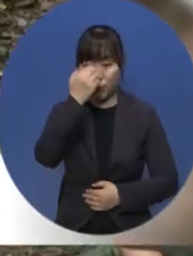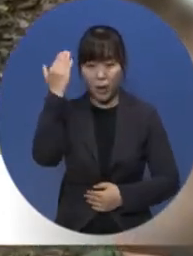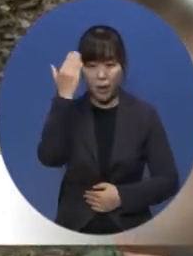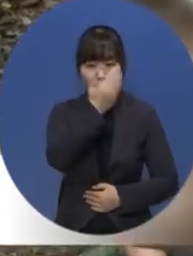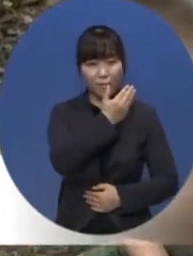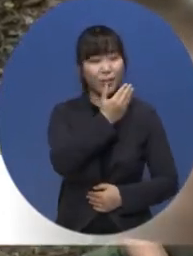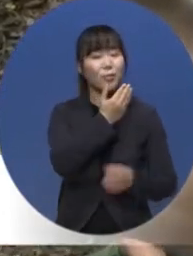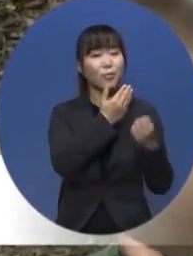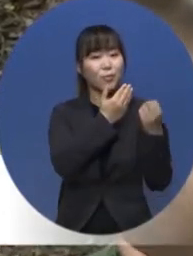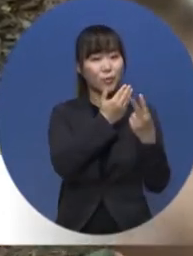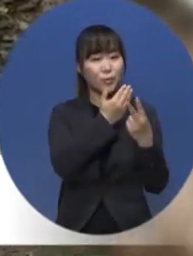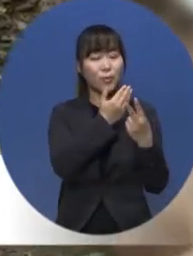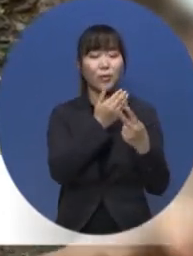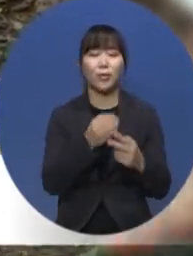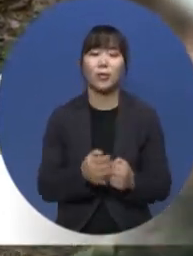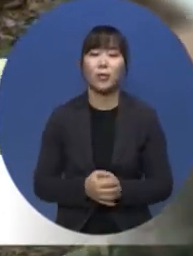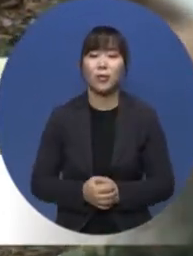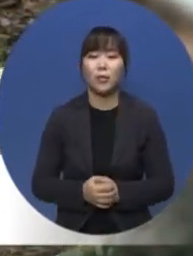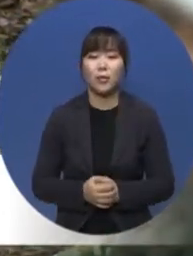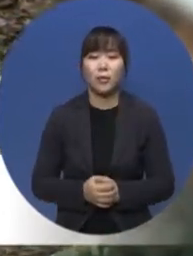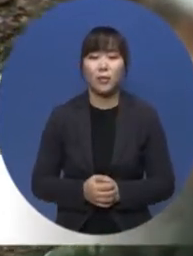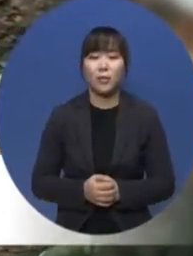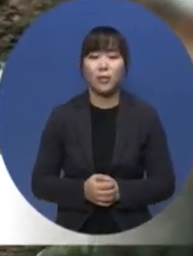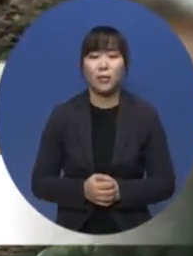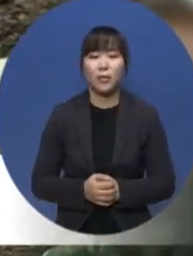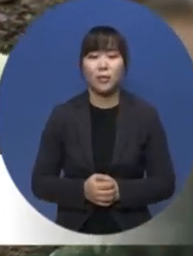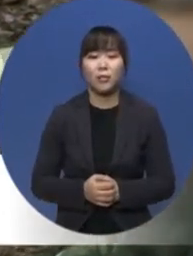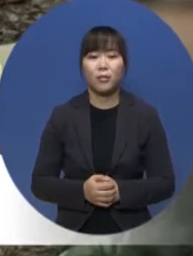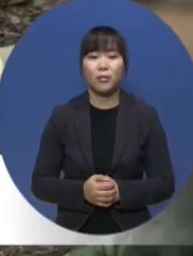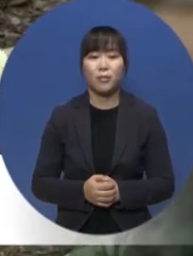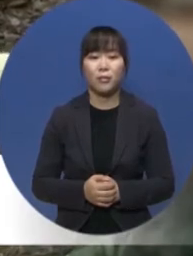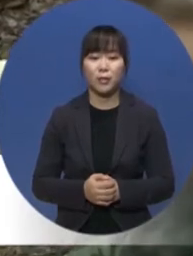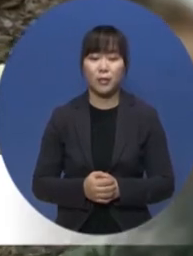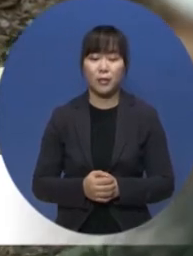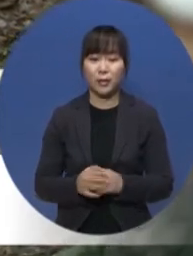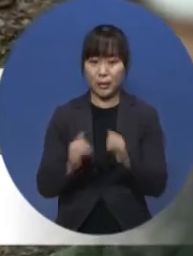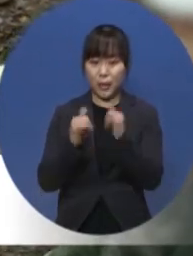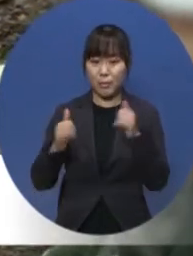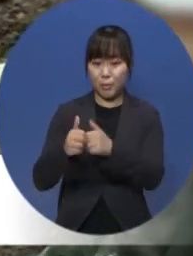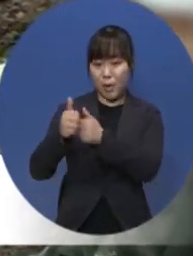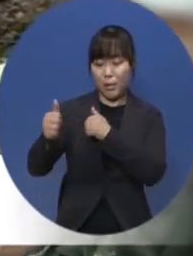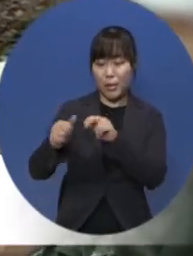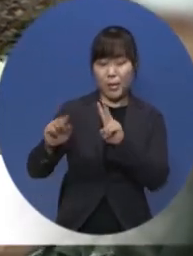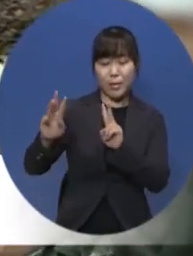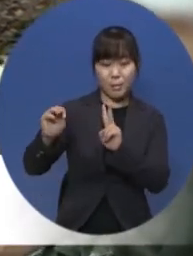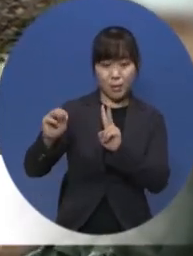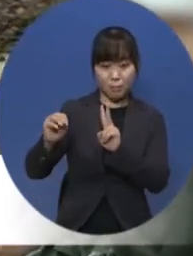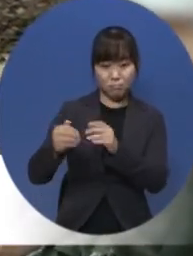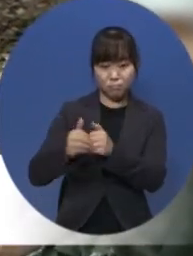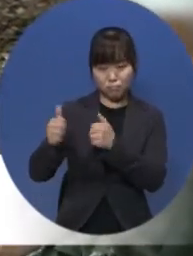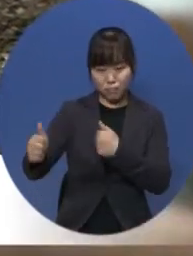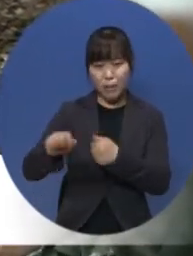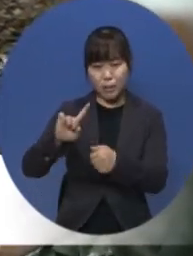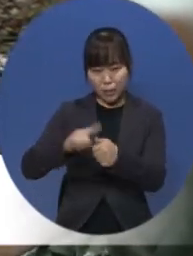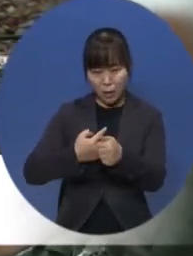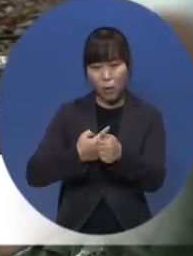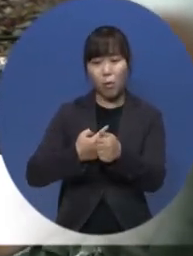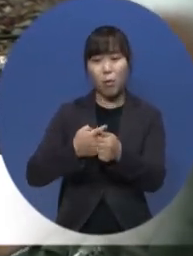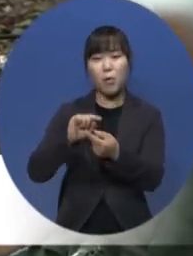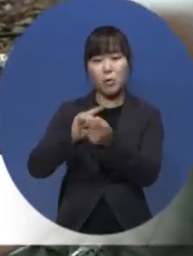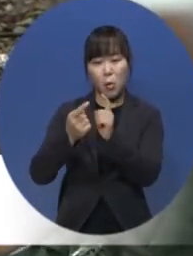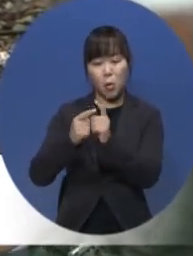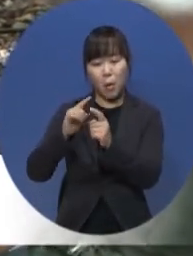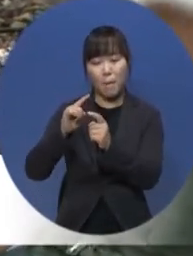맑은 데다가 여기서는 뭐 3, 2m 뛰기 이런 게다 자연적으로 다